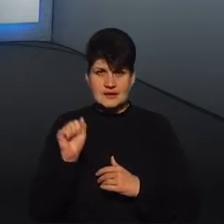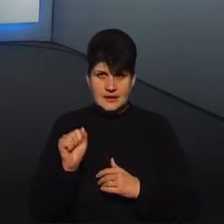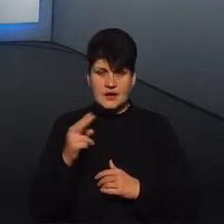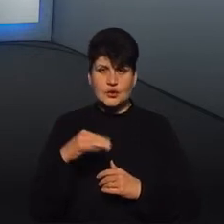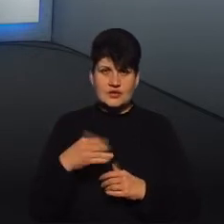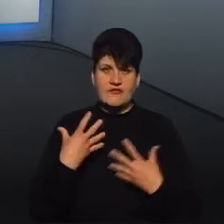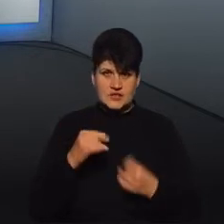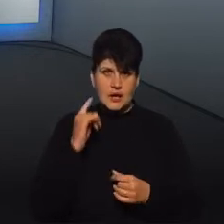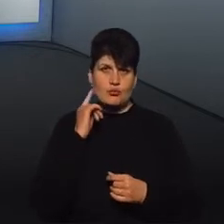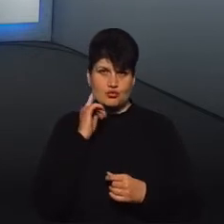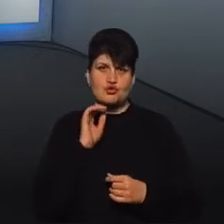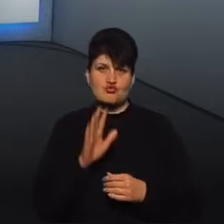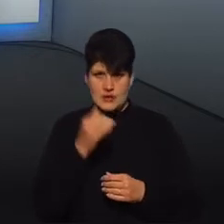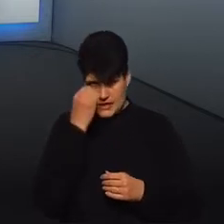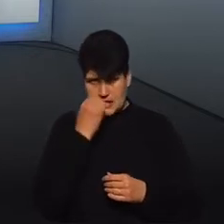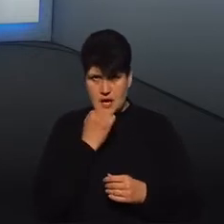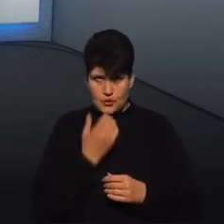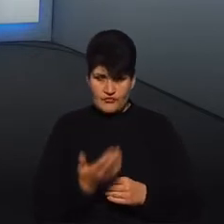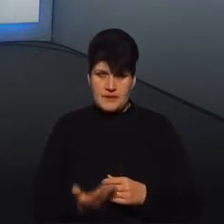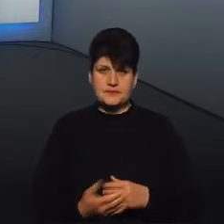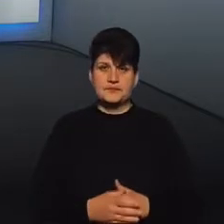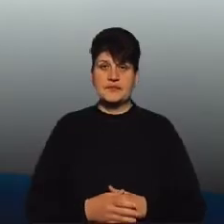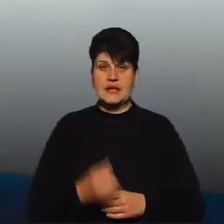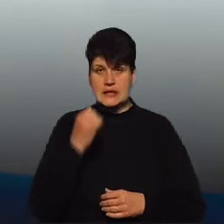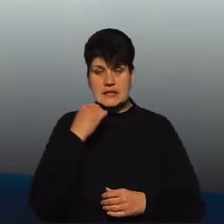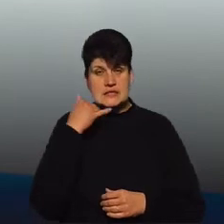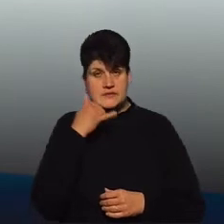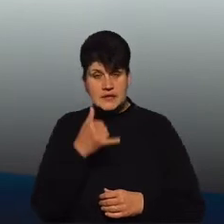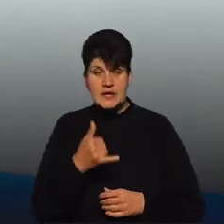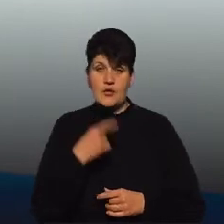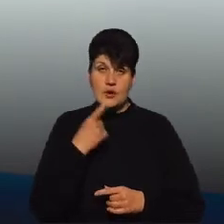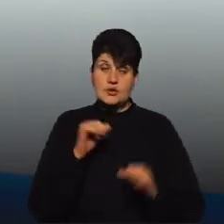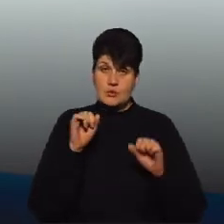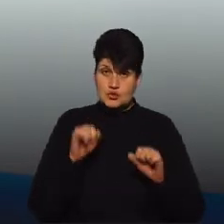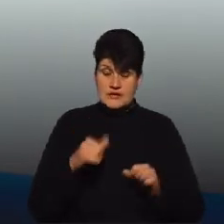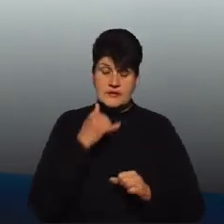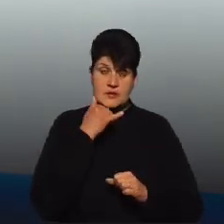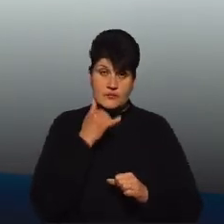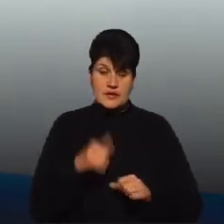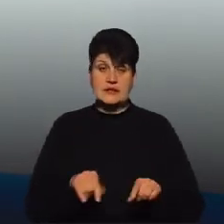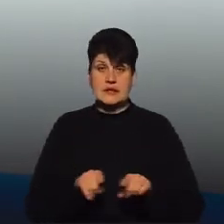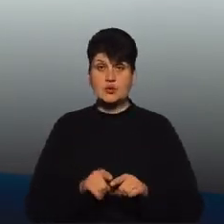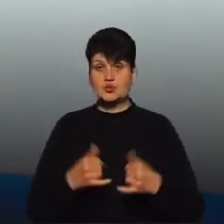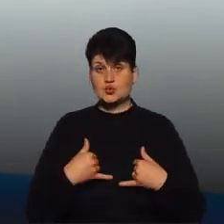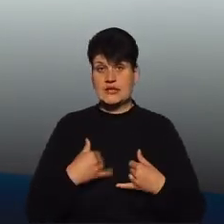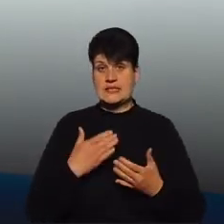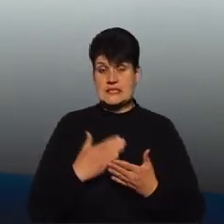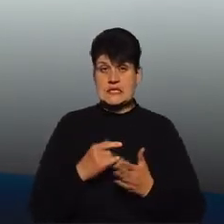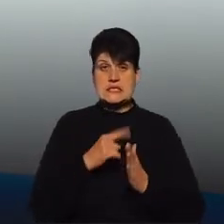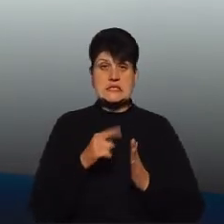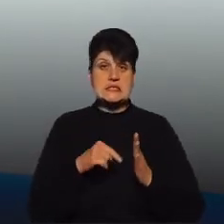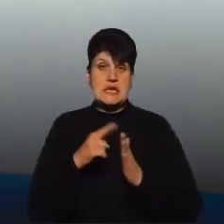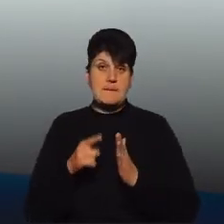Дякую вам. Дякуємо вам, дякуємо за дзвінки і нагадую ще раз, що є можливість телефонувати. А також у нас є запитання від